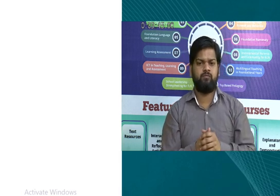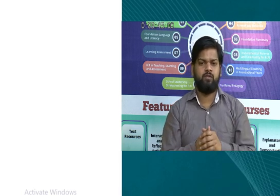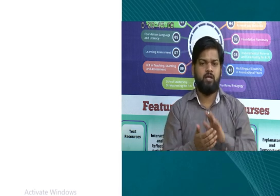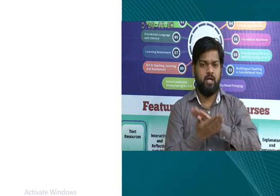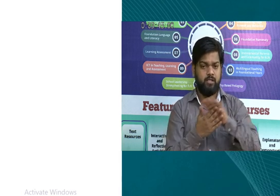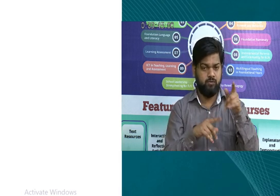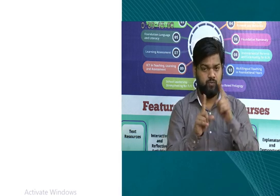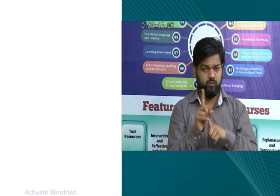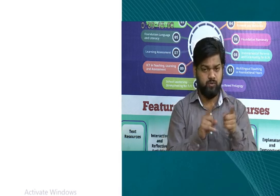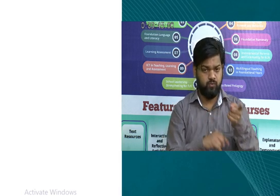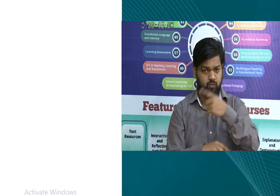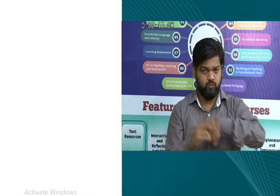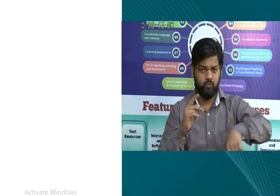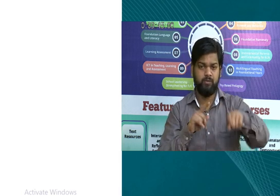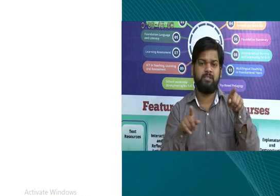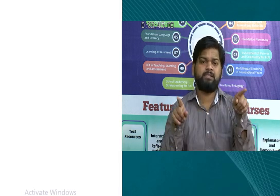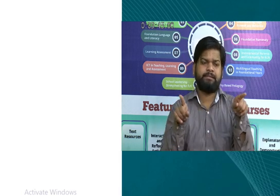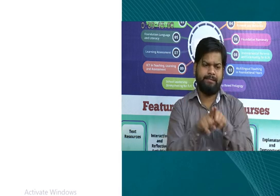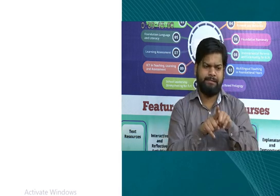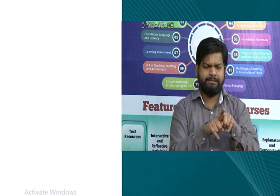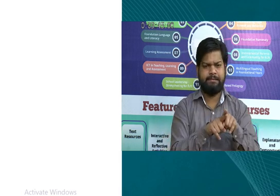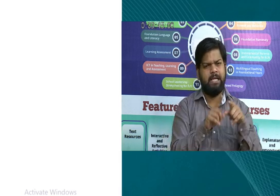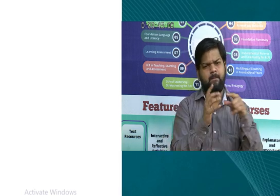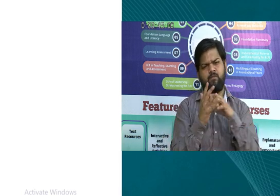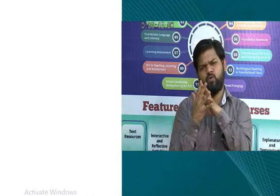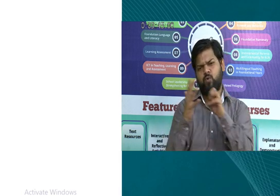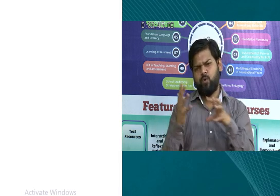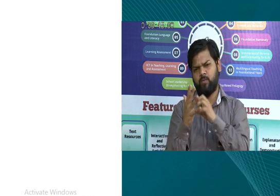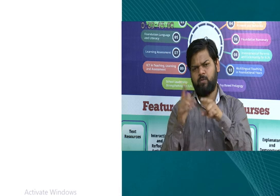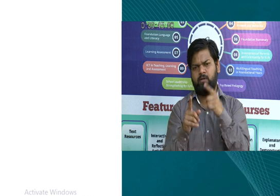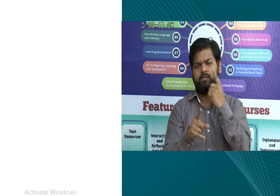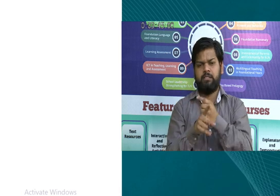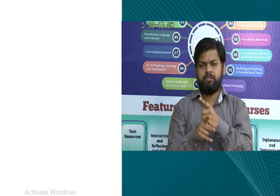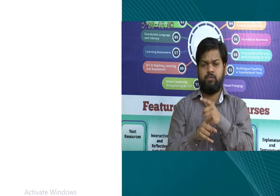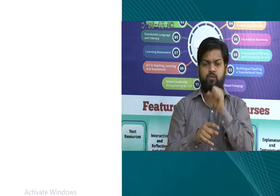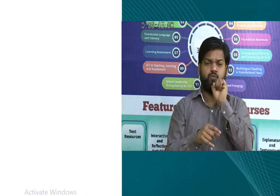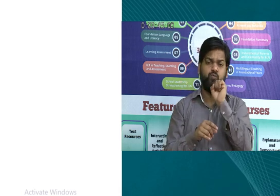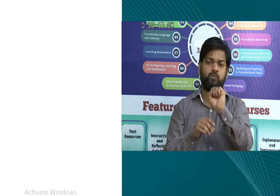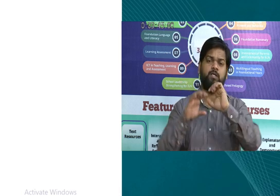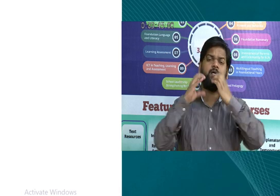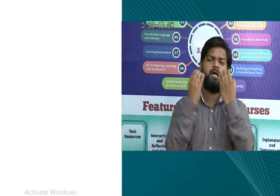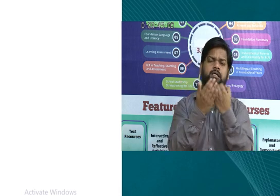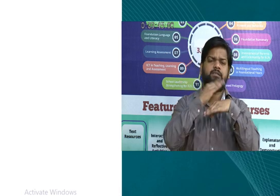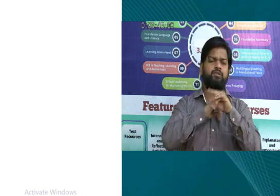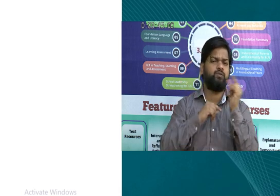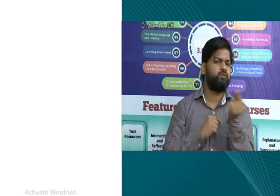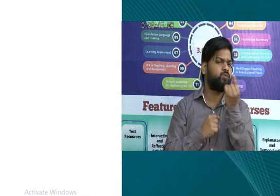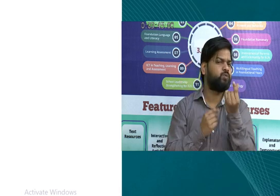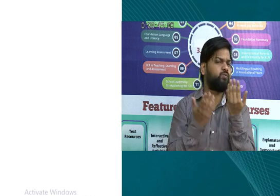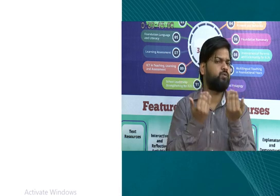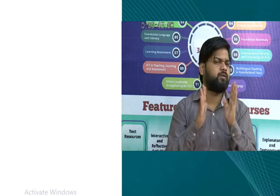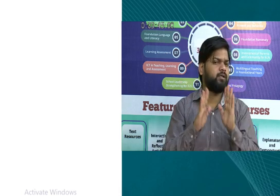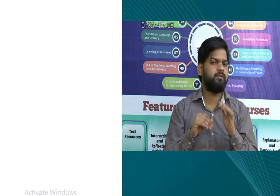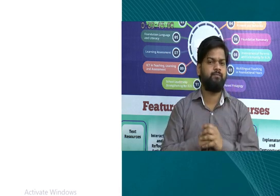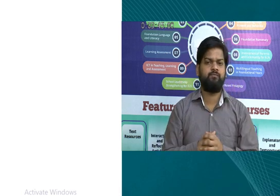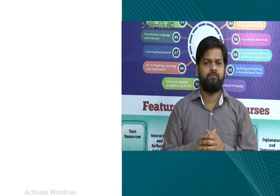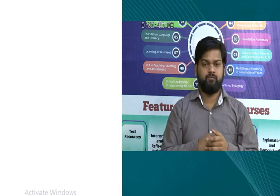इस तरह कुछ चीजों को अध्यापक अपनी कक्षा में ले सकता है मिट्टी में मिला देना यानी आप बताइए क्या हो सकता